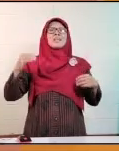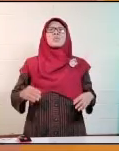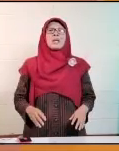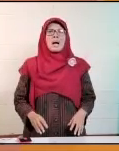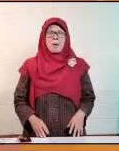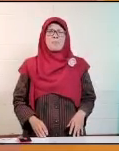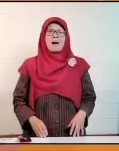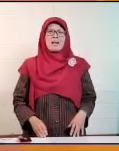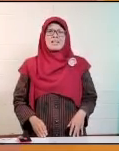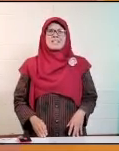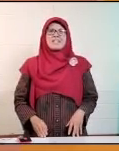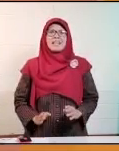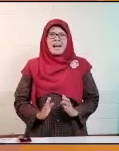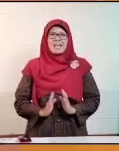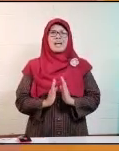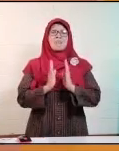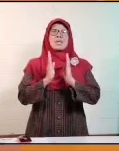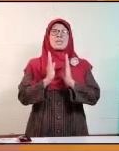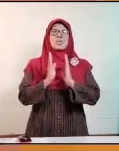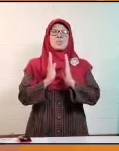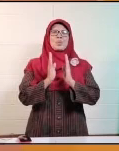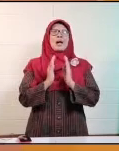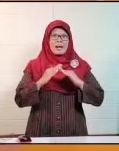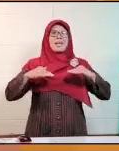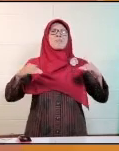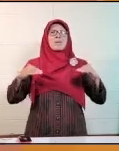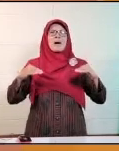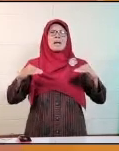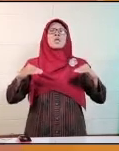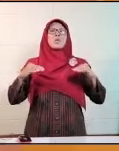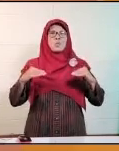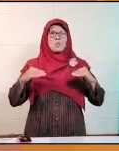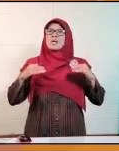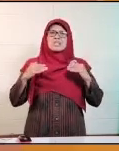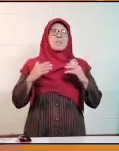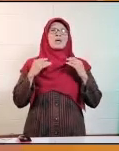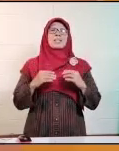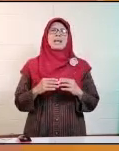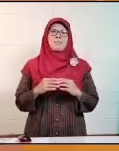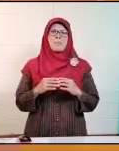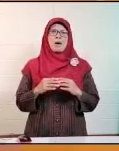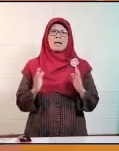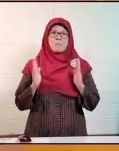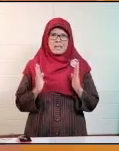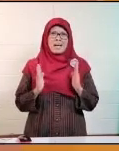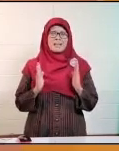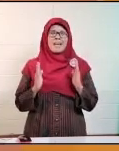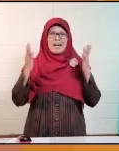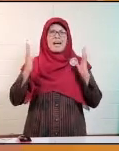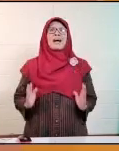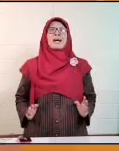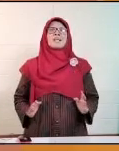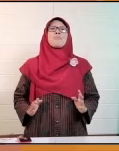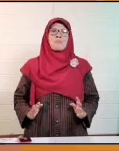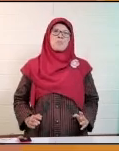meninggi itu tidak apa-apa jadi ada yang meninggi dulu ada yang melebar dulu semuanya tidak apa-apa Nanti pada